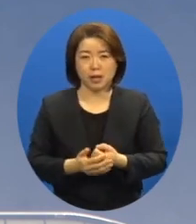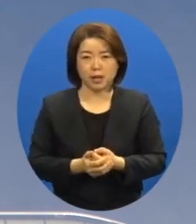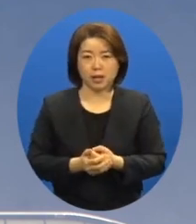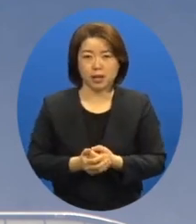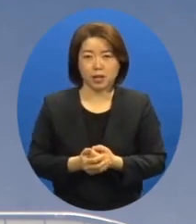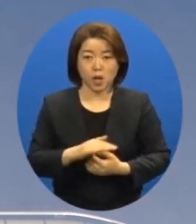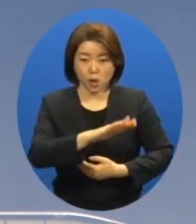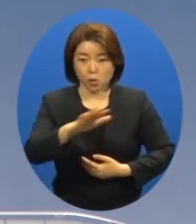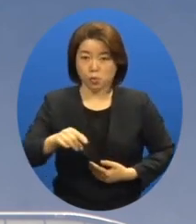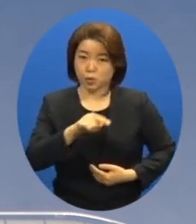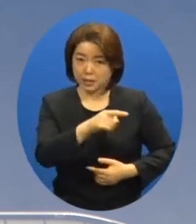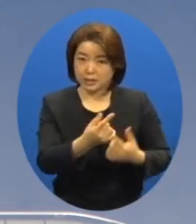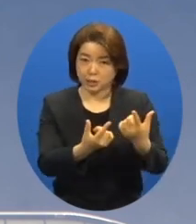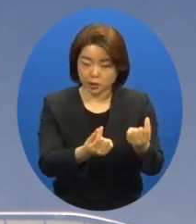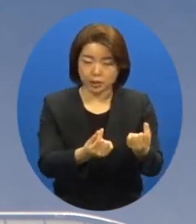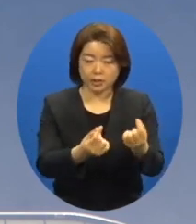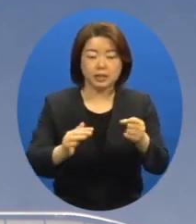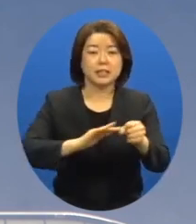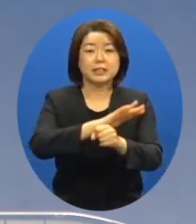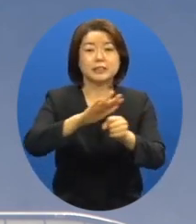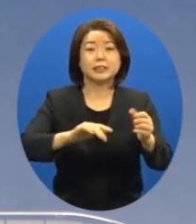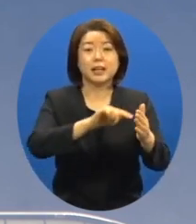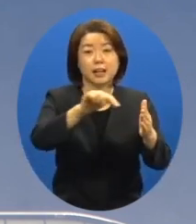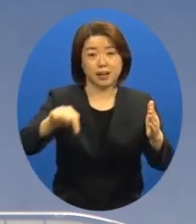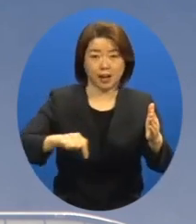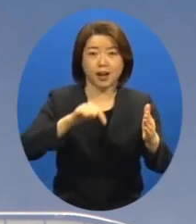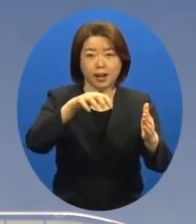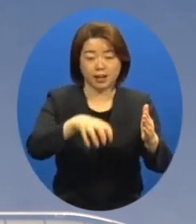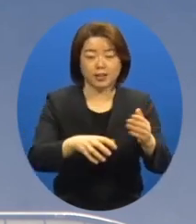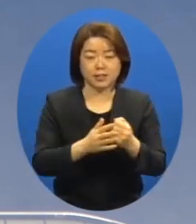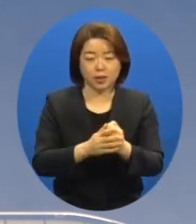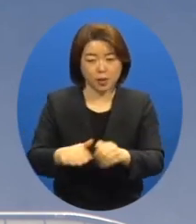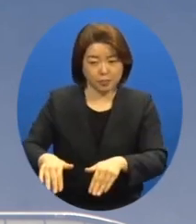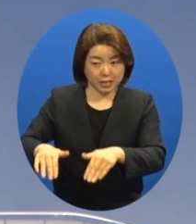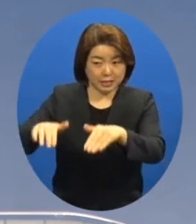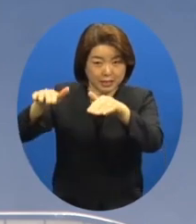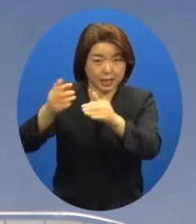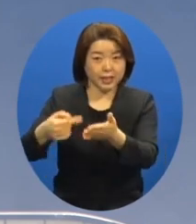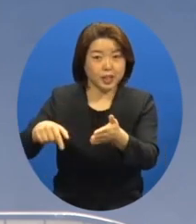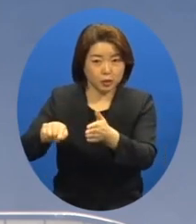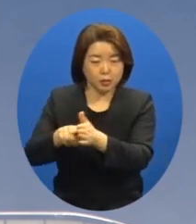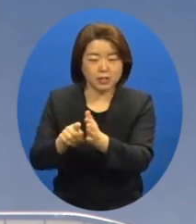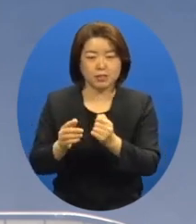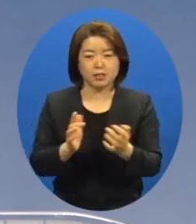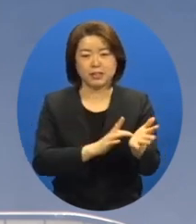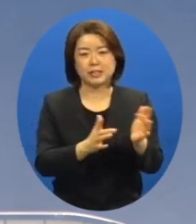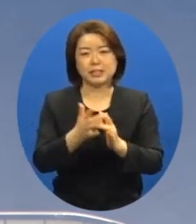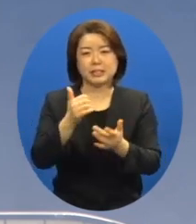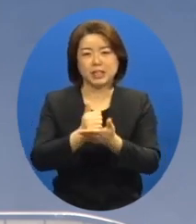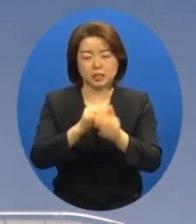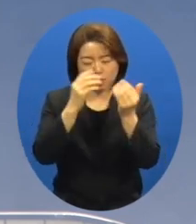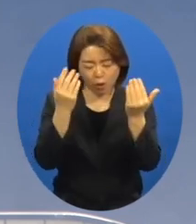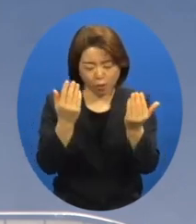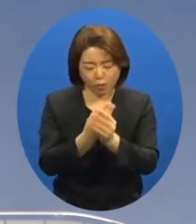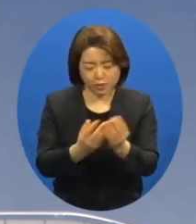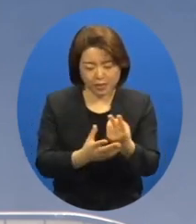그렇게 사랑 안에서 자라려면 예수님과 온전히 하나가 되어야